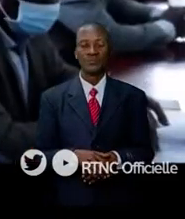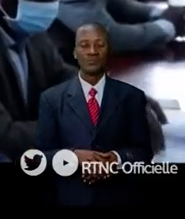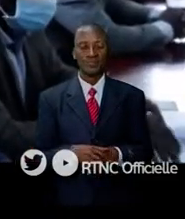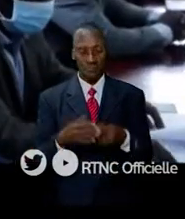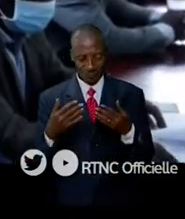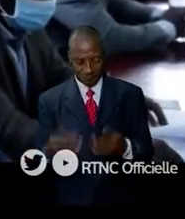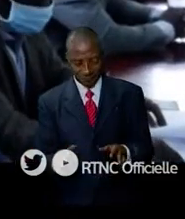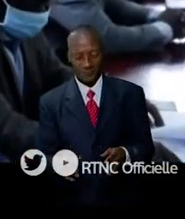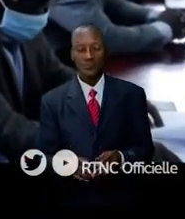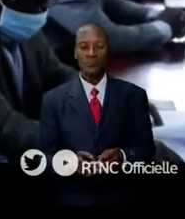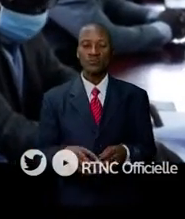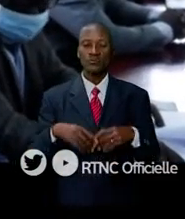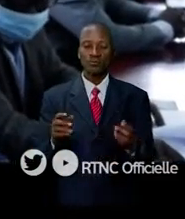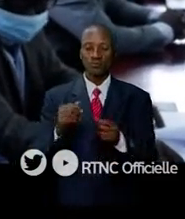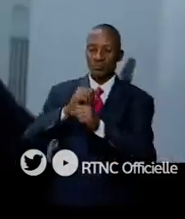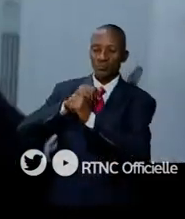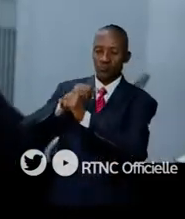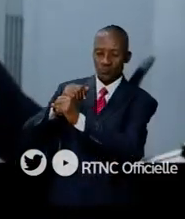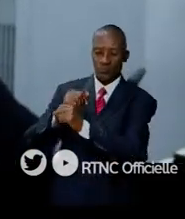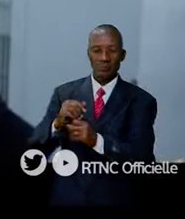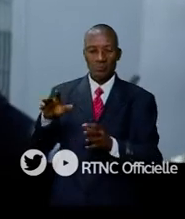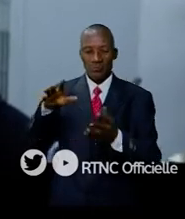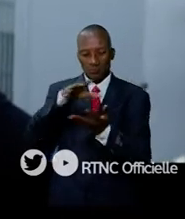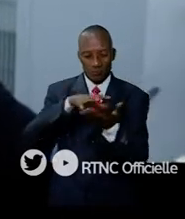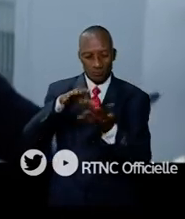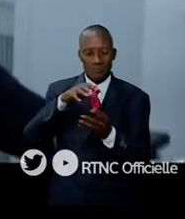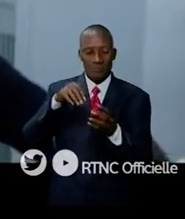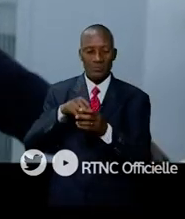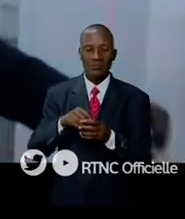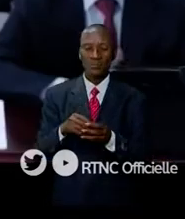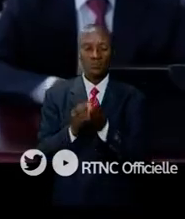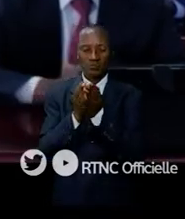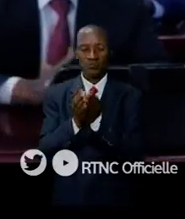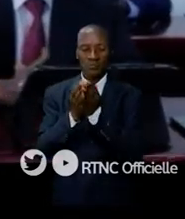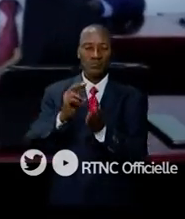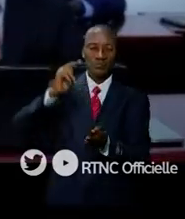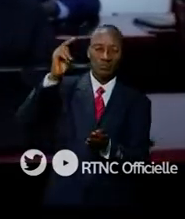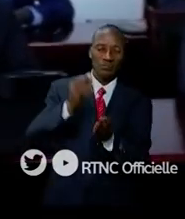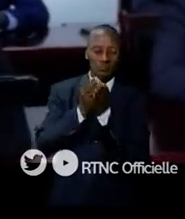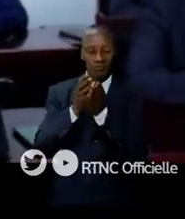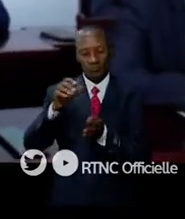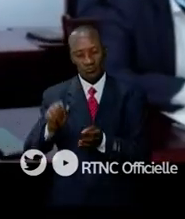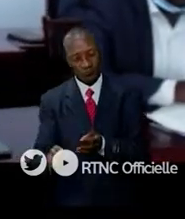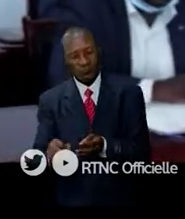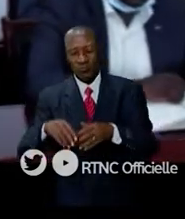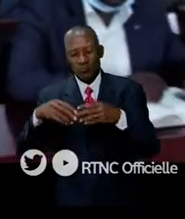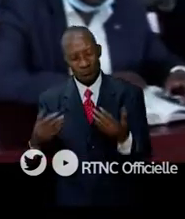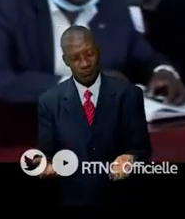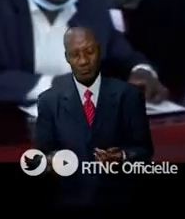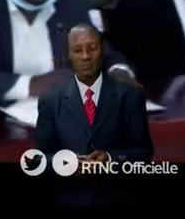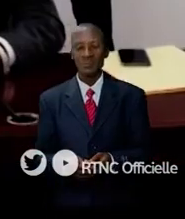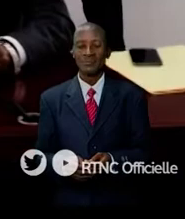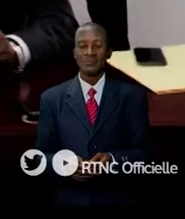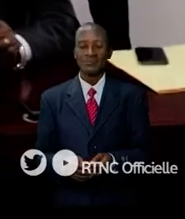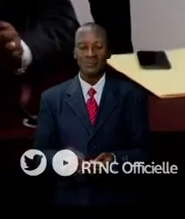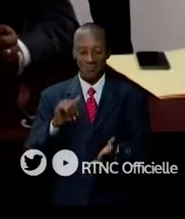règne dans la ville de Beni, Goma, Nyiragongo et plusieurs territoires dans la province du Nord Kivu? La question a été abordée